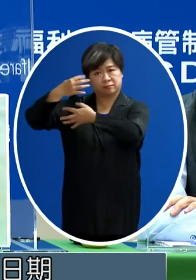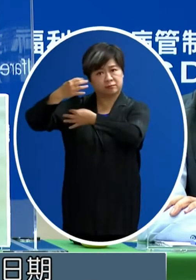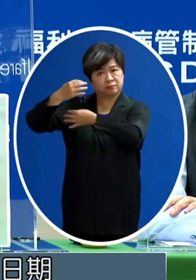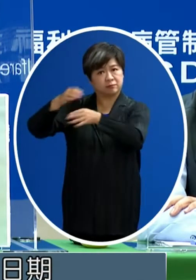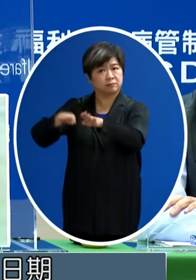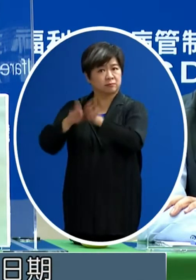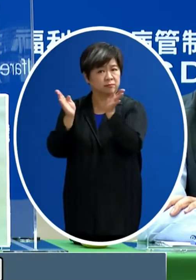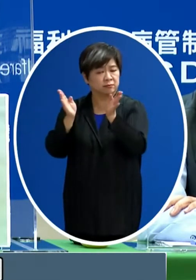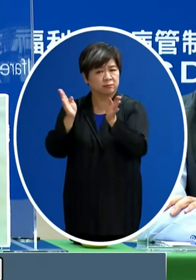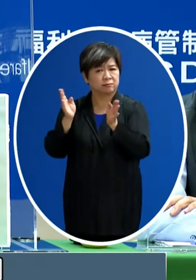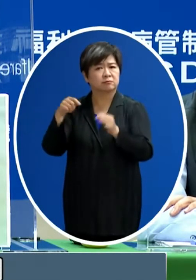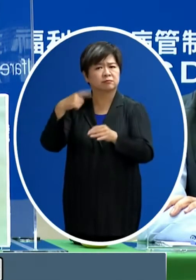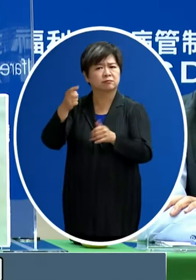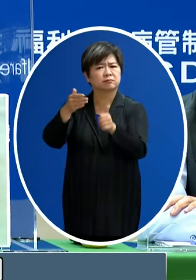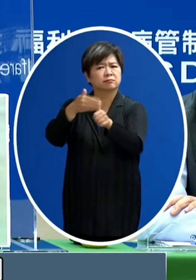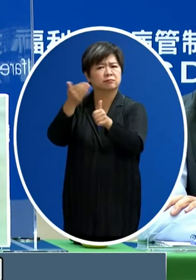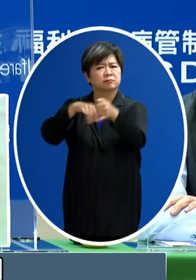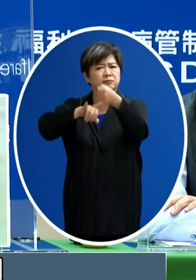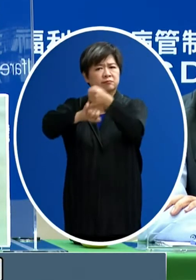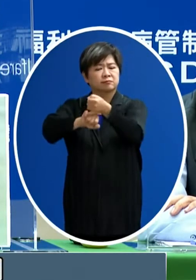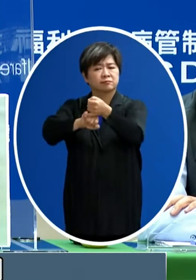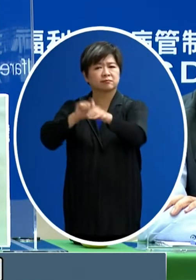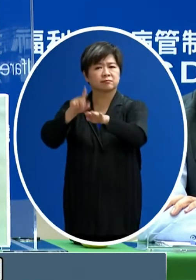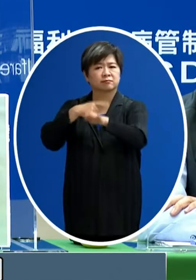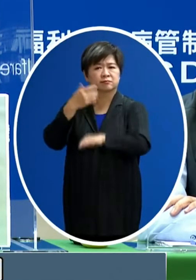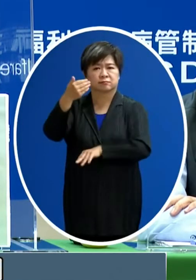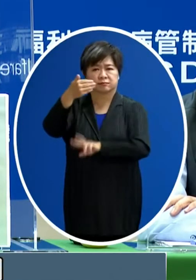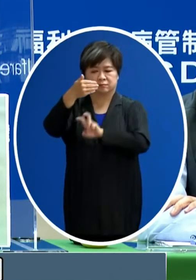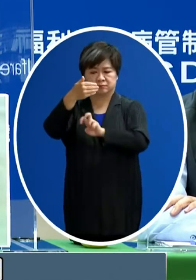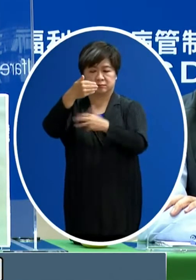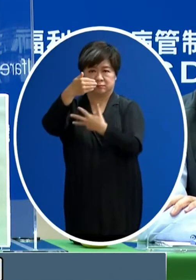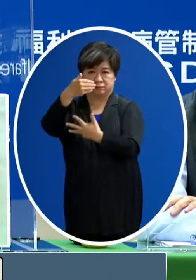哈，施打的日期就是从